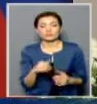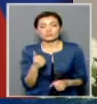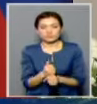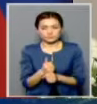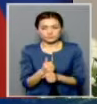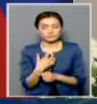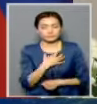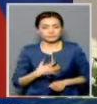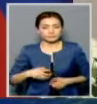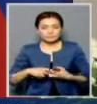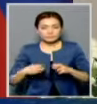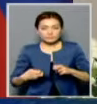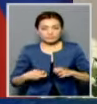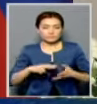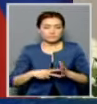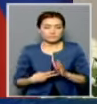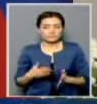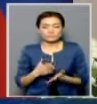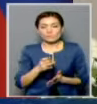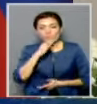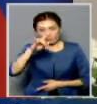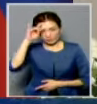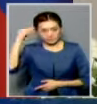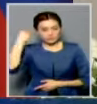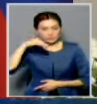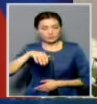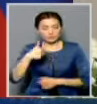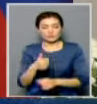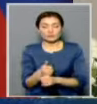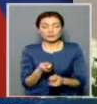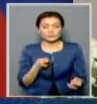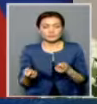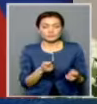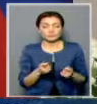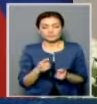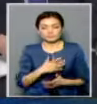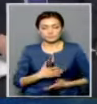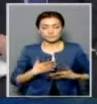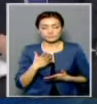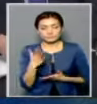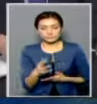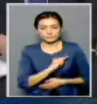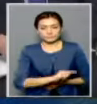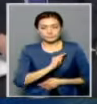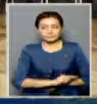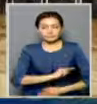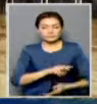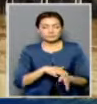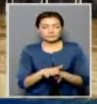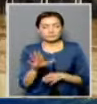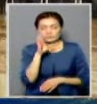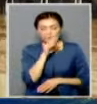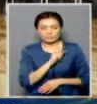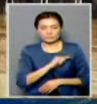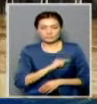негізделген маңызды жобаларымыз бар. Егер Қазақстан мен Татарстан басшылары саяси ерік жігер танытатын болса, бұл жобалардың